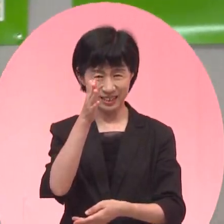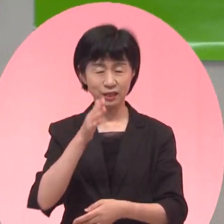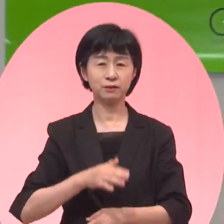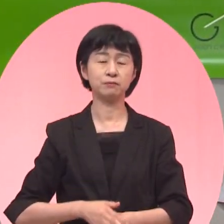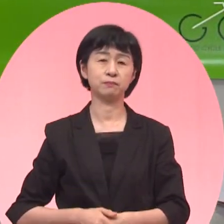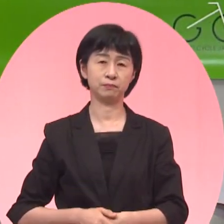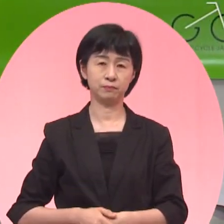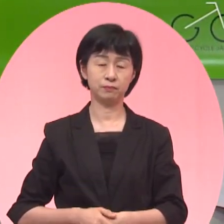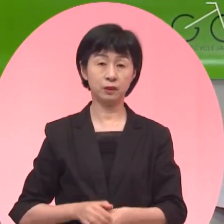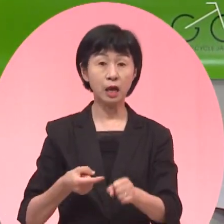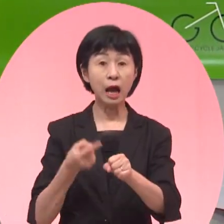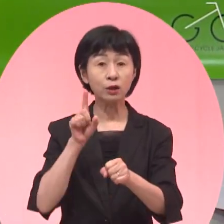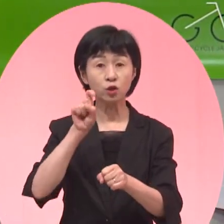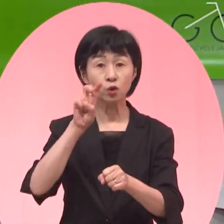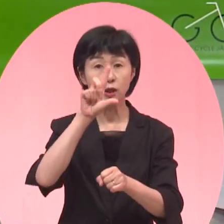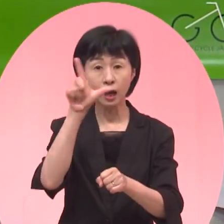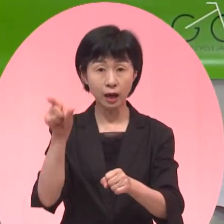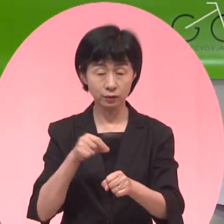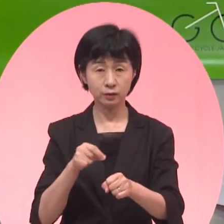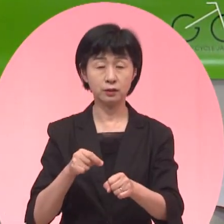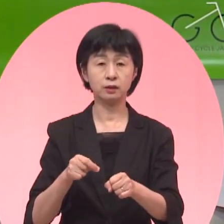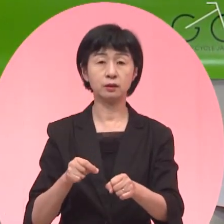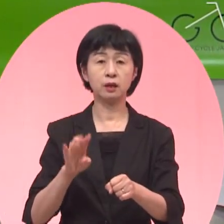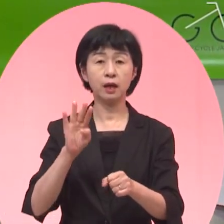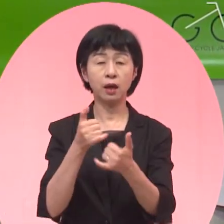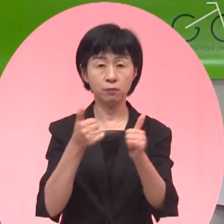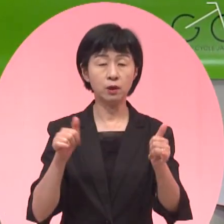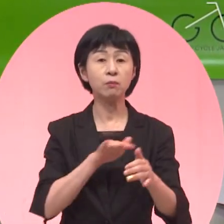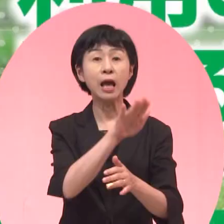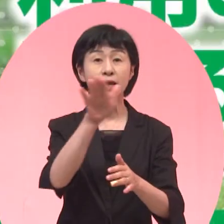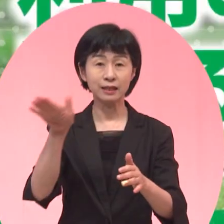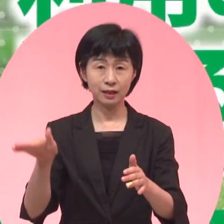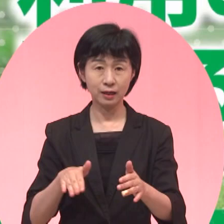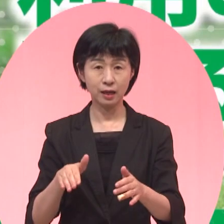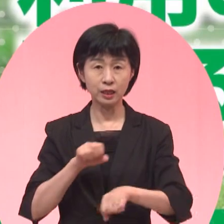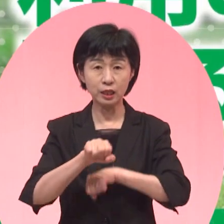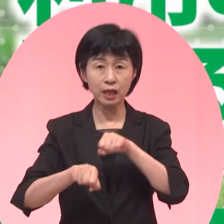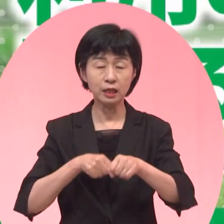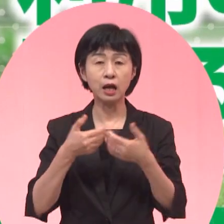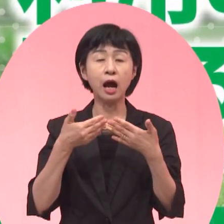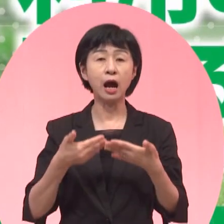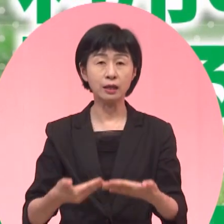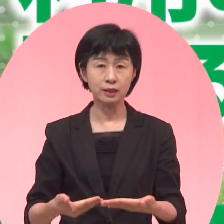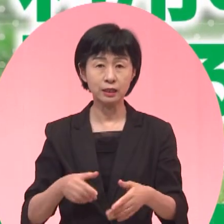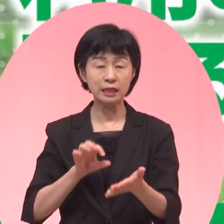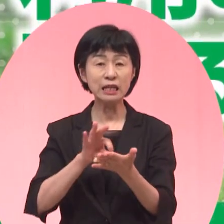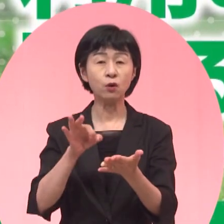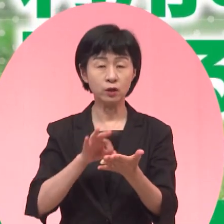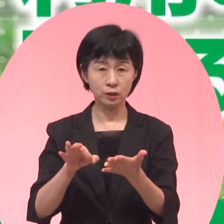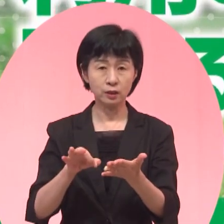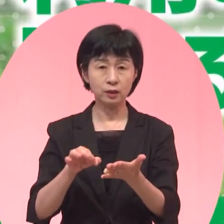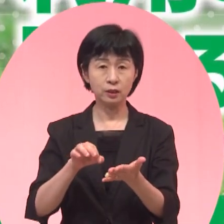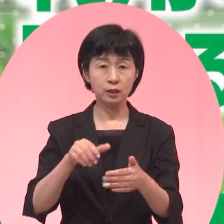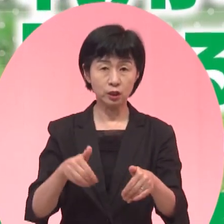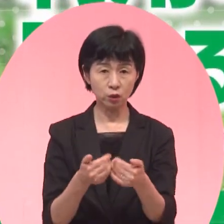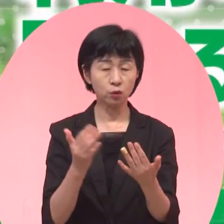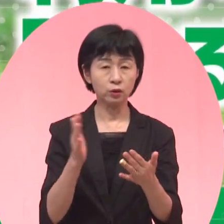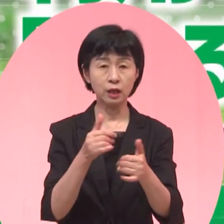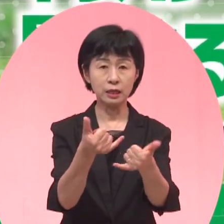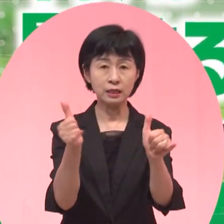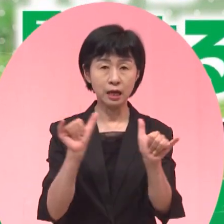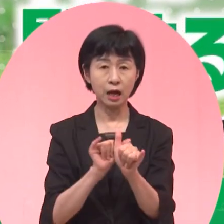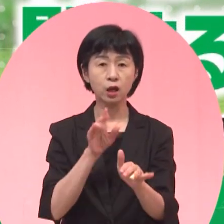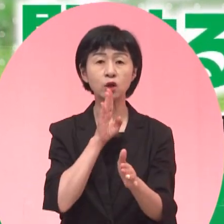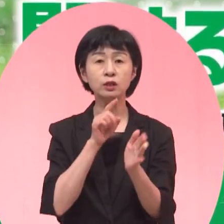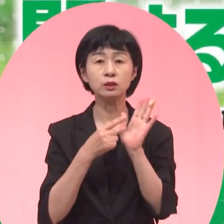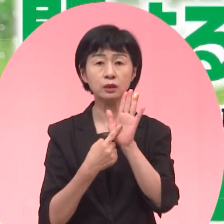はい、昨年の12月に県民の皆さんが自転車を安全に利用し、事故のない社会を実